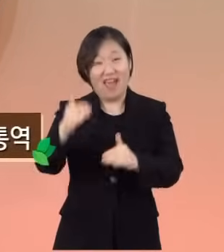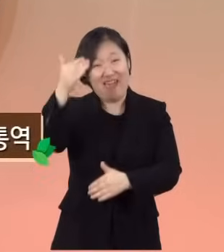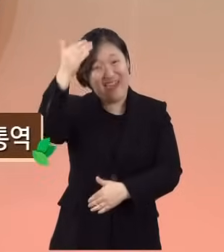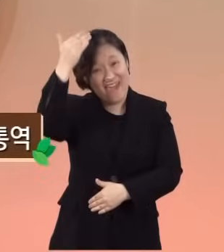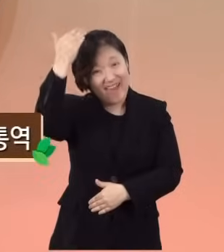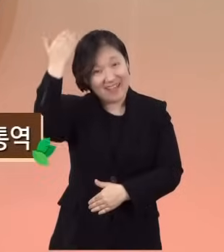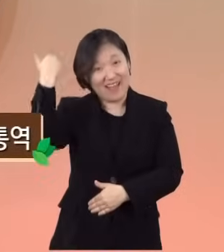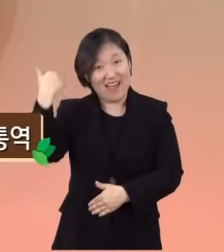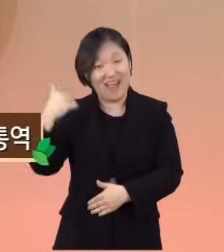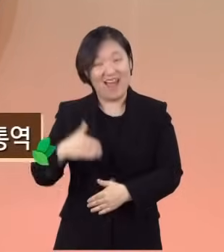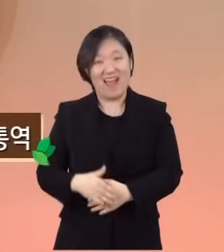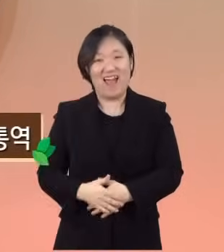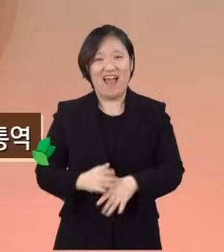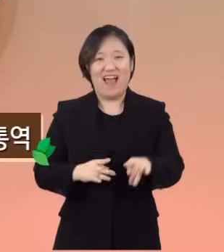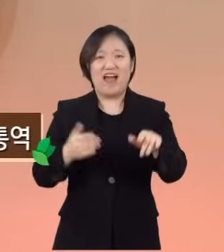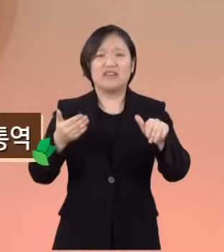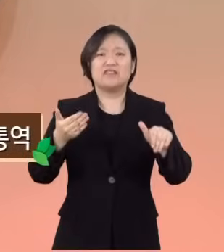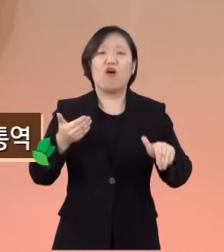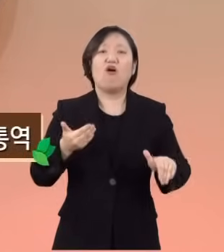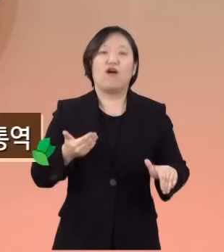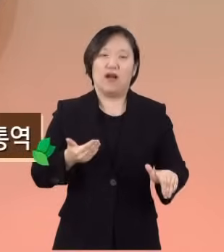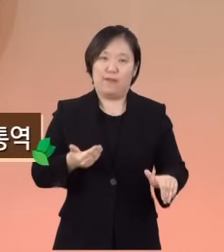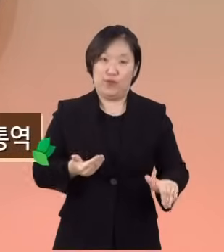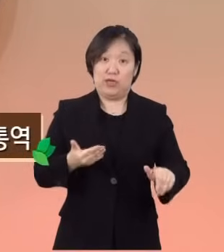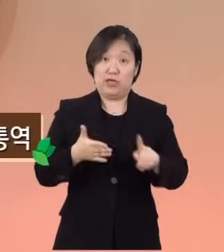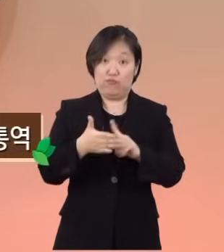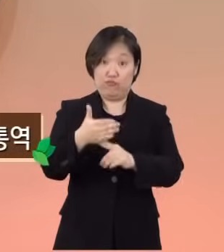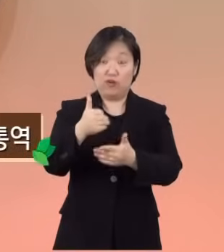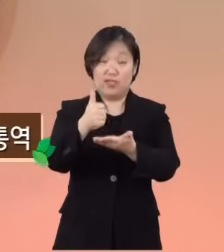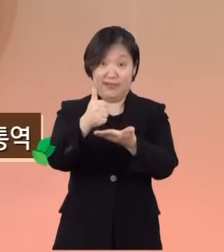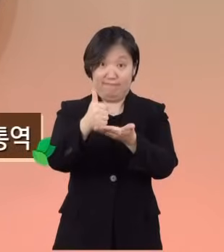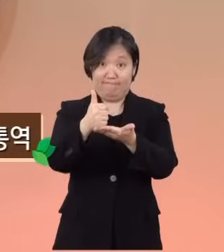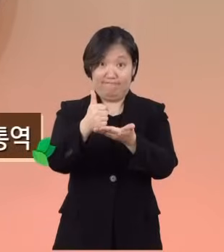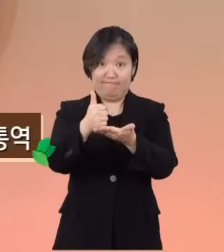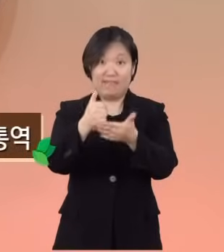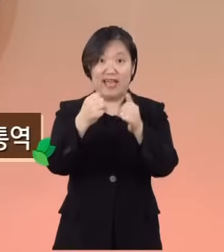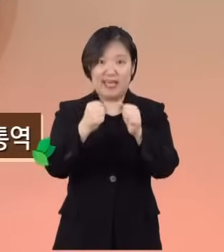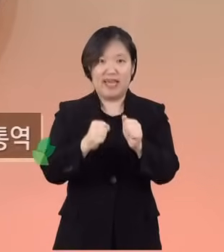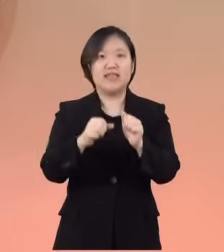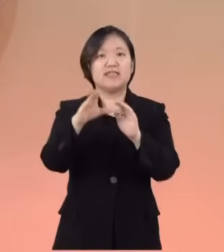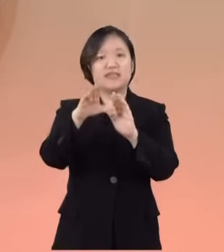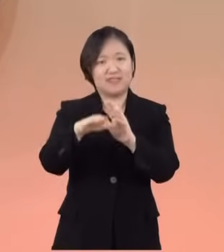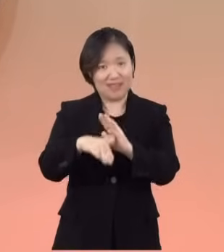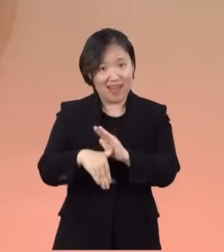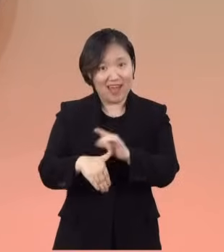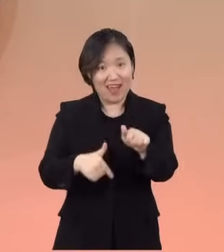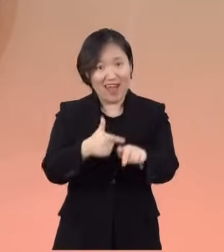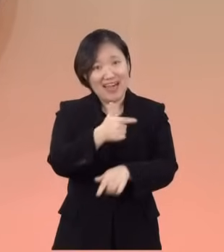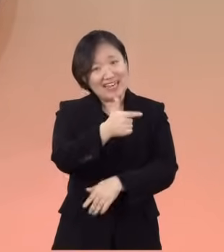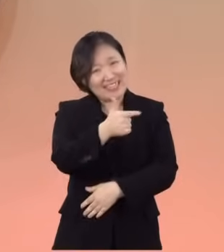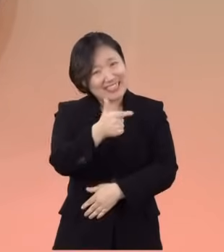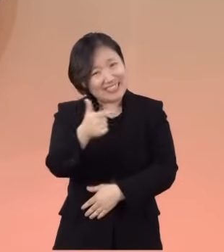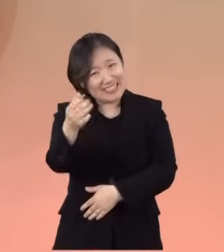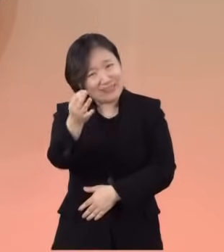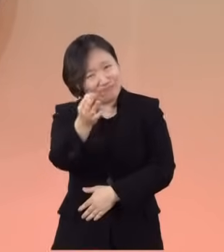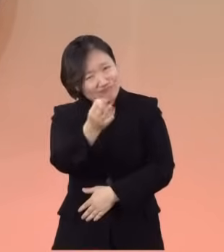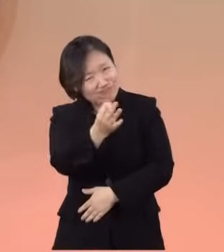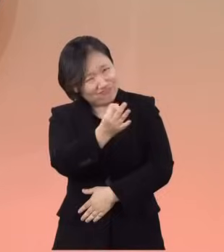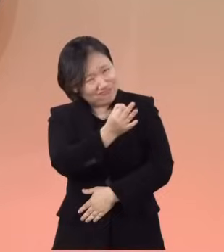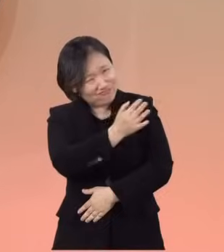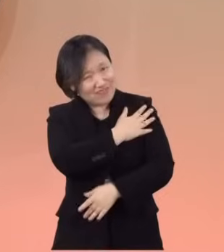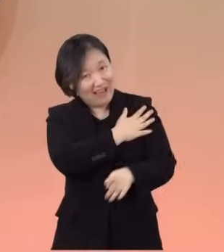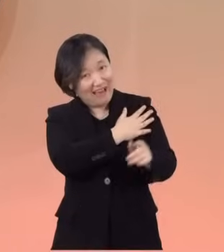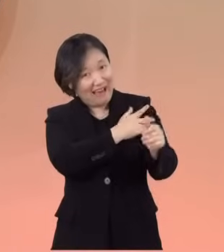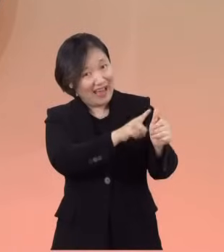반갑습니다 옛날 옛적에 석가모니 부처님 시대 때 어느 큰